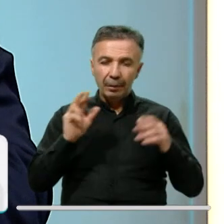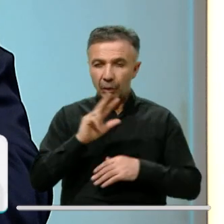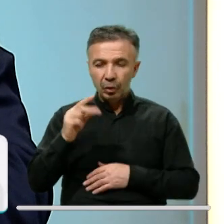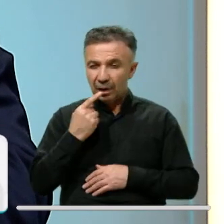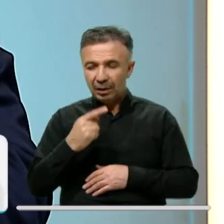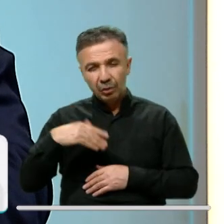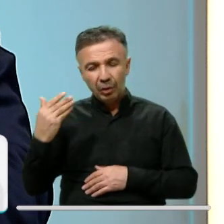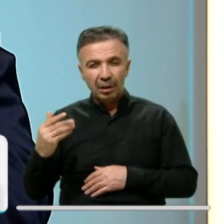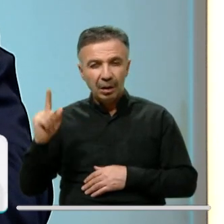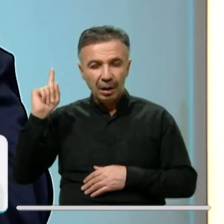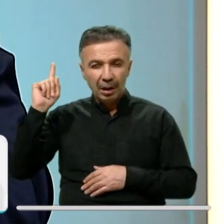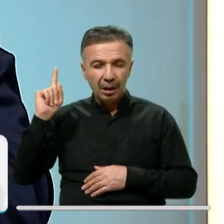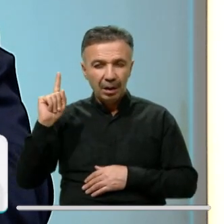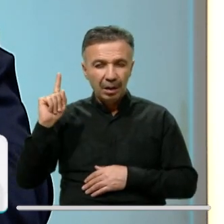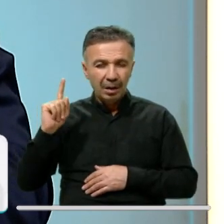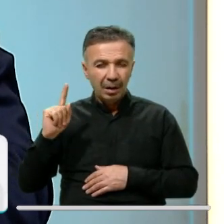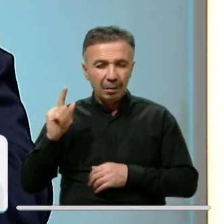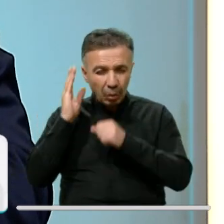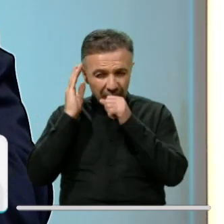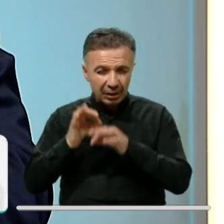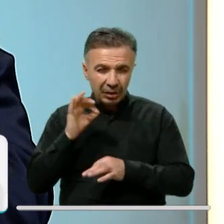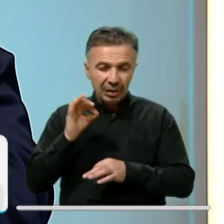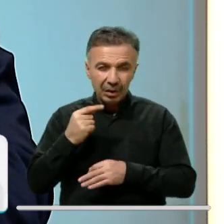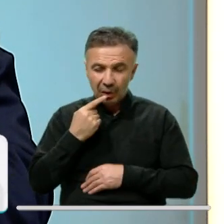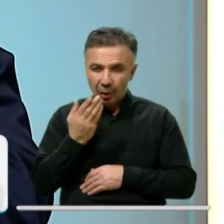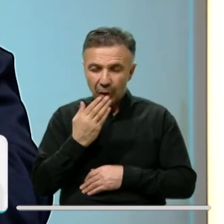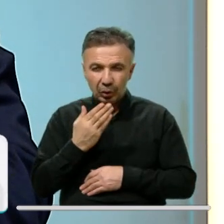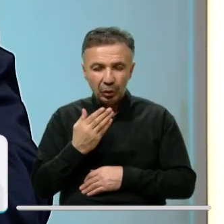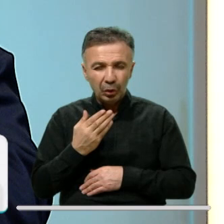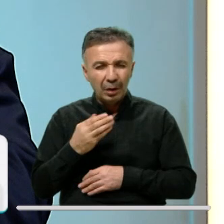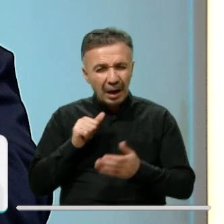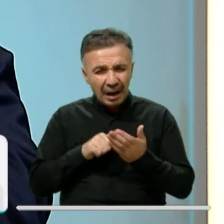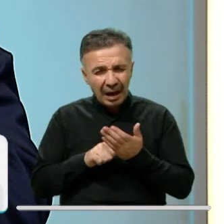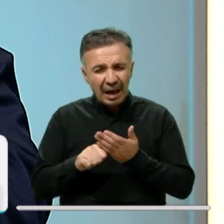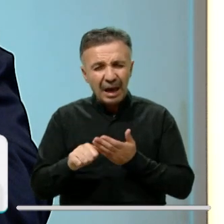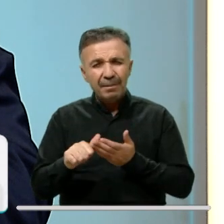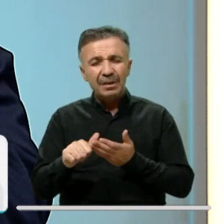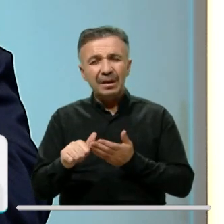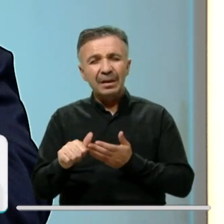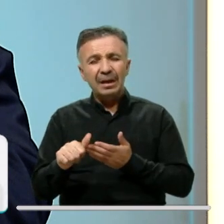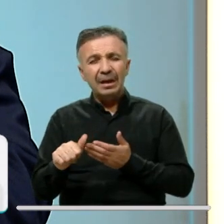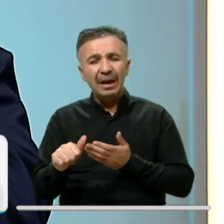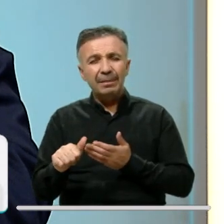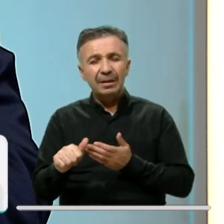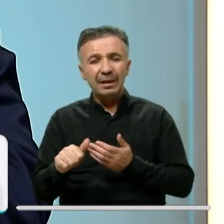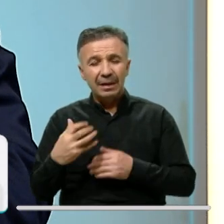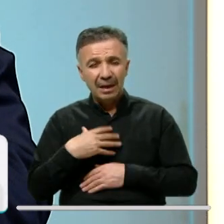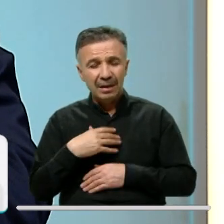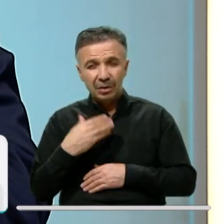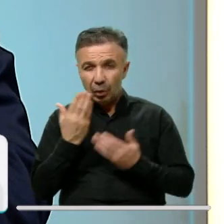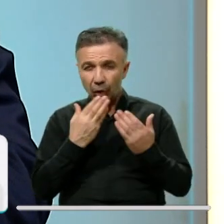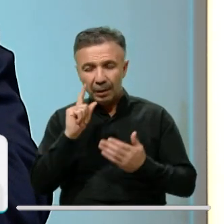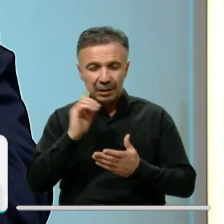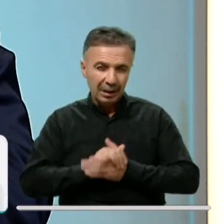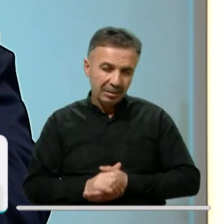müezzinin okuduğu La ilahe illallah vahdehu la şerike le bunu da cemaat, her cemaat kendisi okumalıdır.